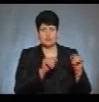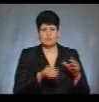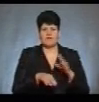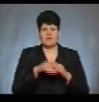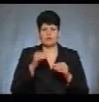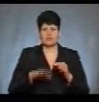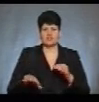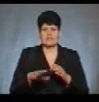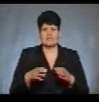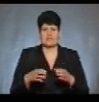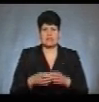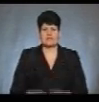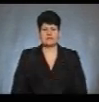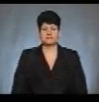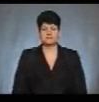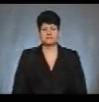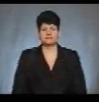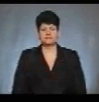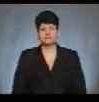дільниці.